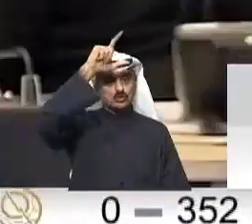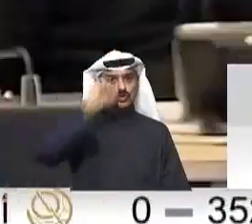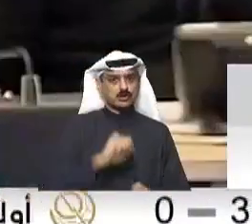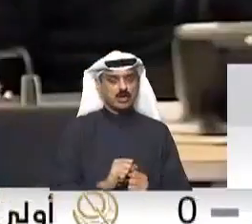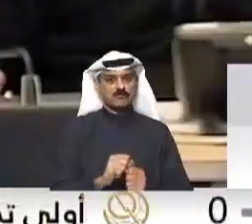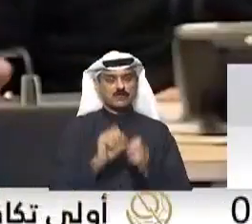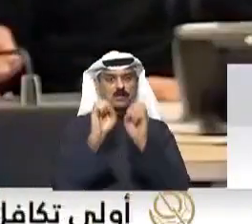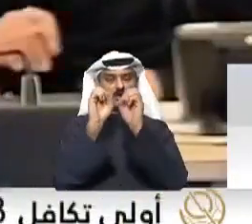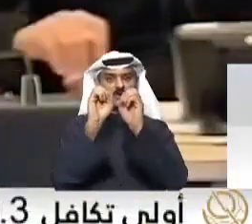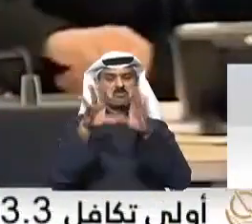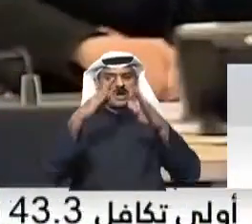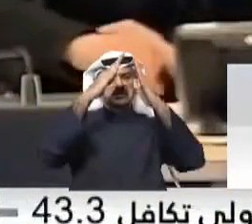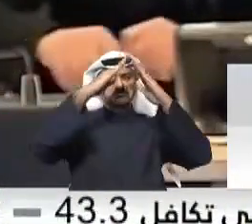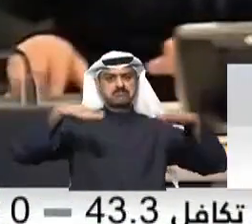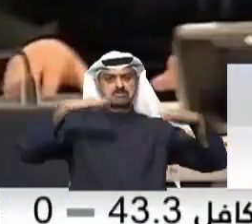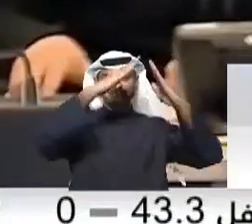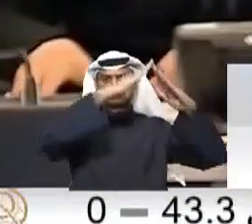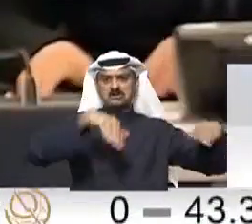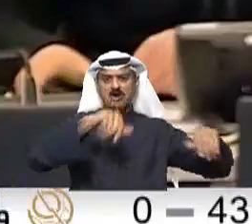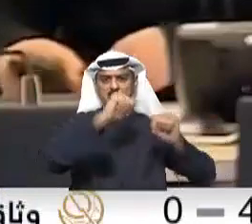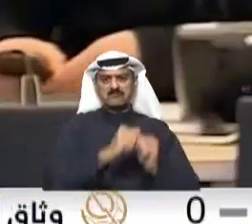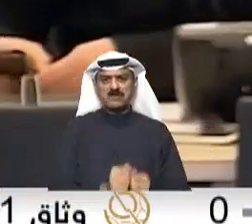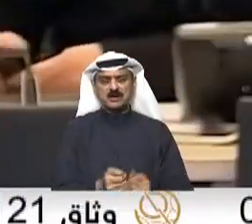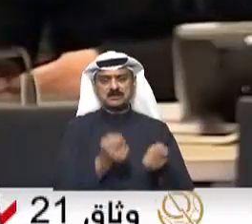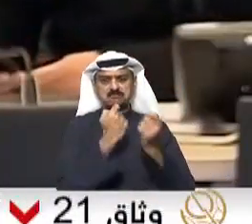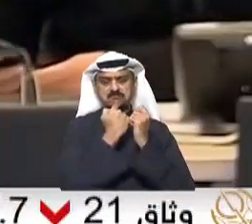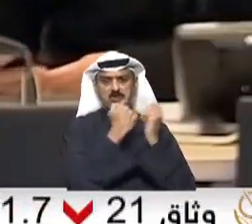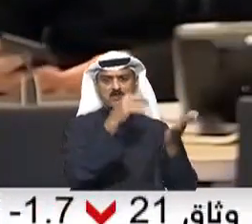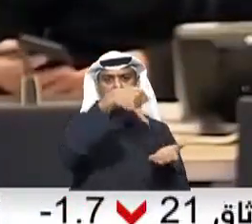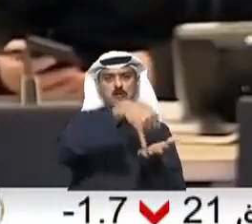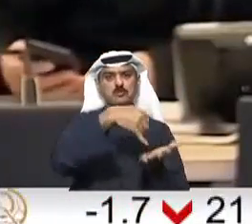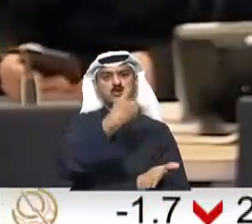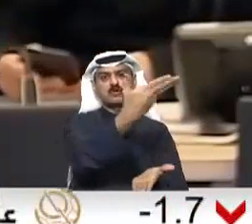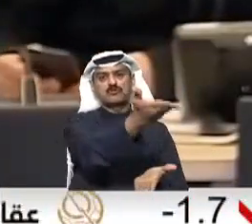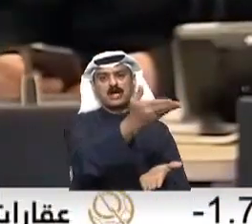الملايين في خيام أو سعيهم للانتقال إلى مدن أخرى.